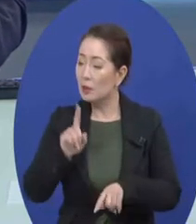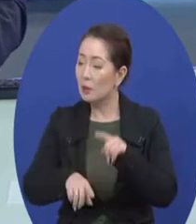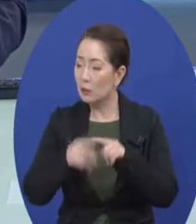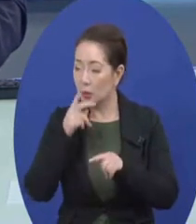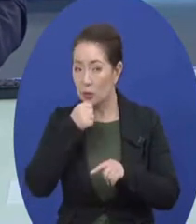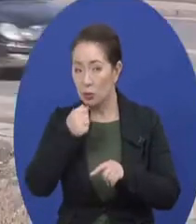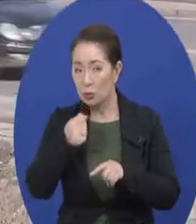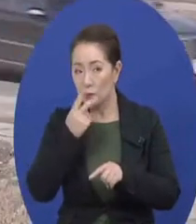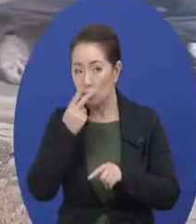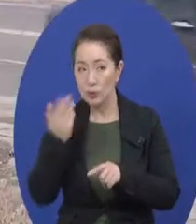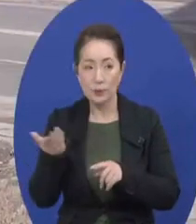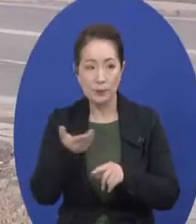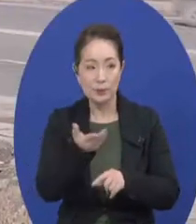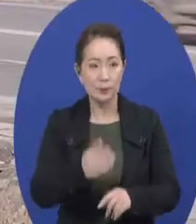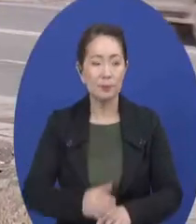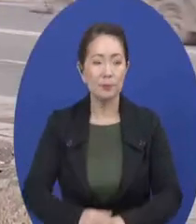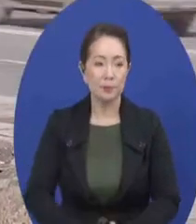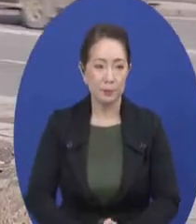сурвалжлаа.